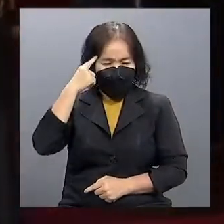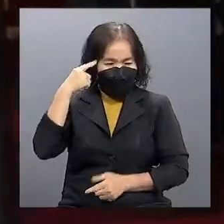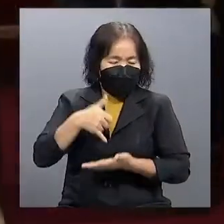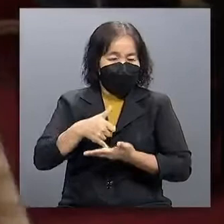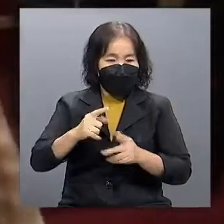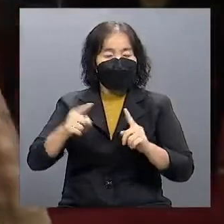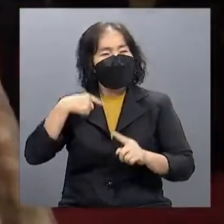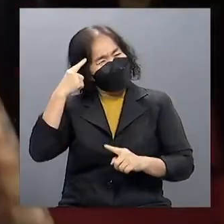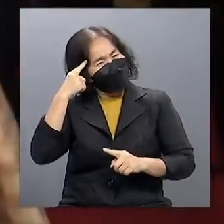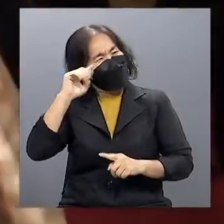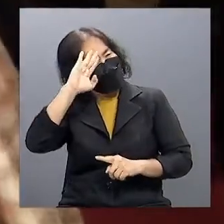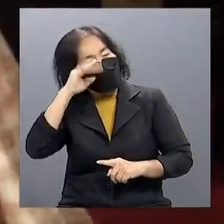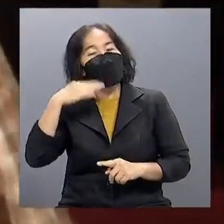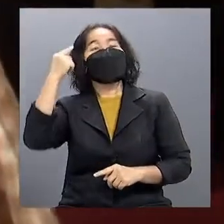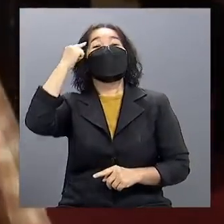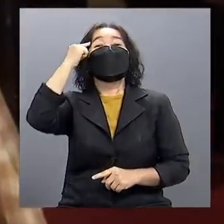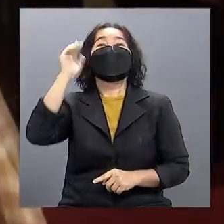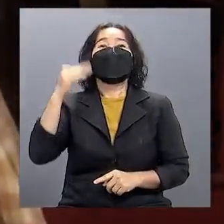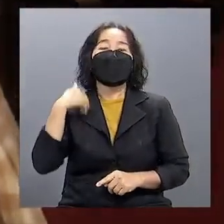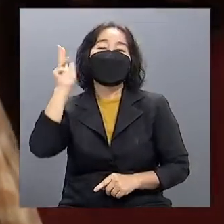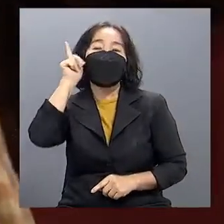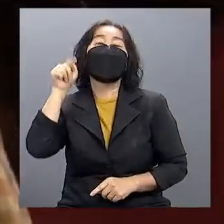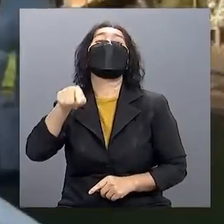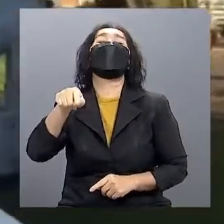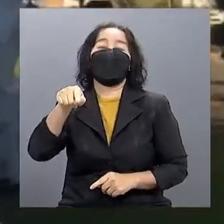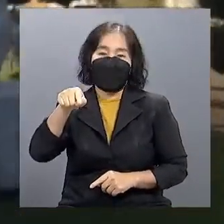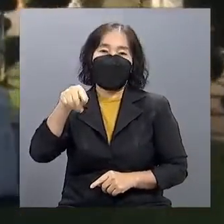เมื่อเช้ามาดูข่าวถึงได้รู้ว่าอ๋อค่ะประมาณนั้น